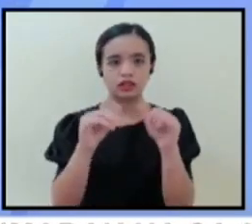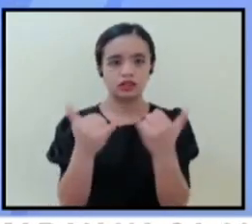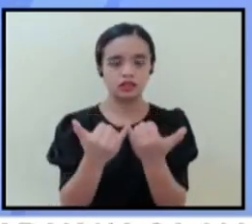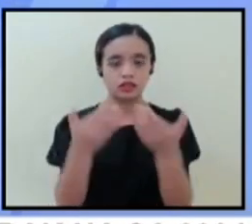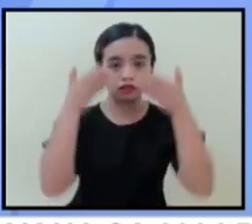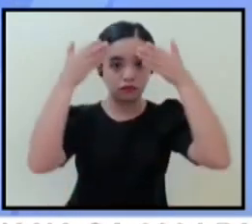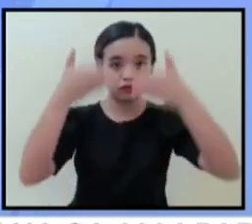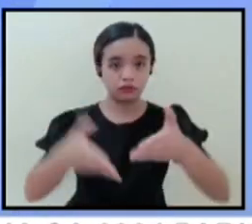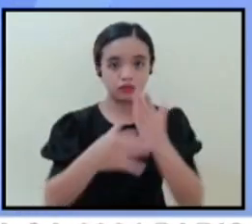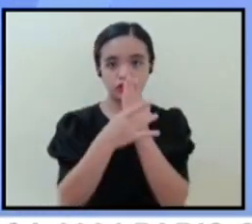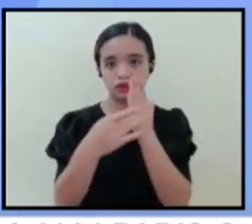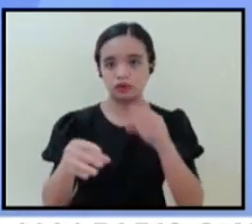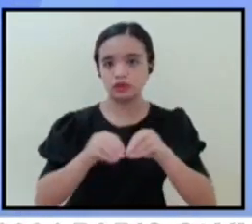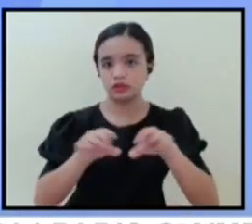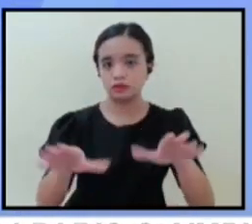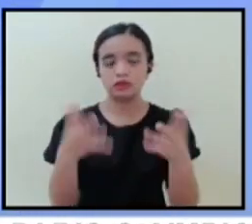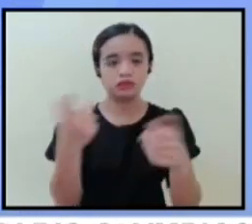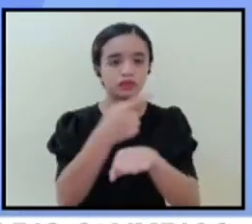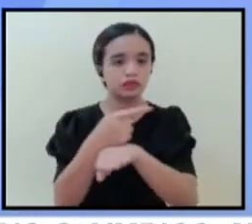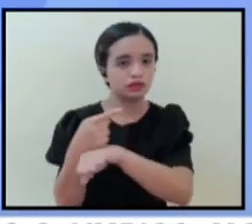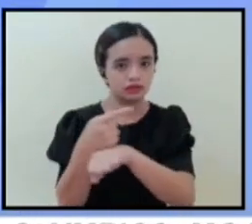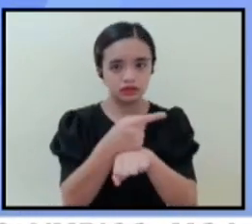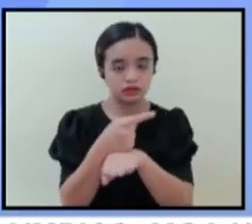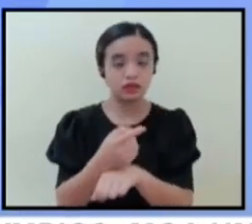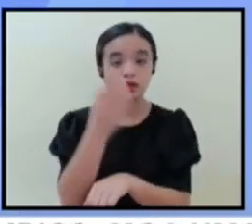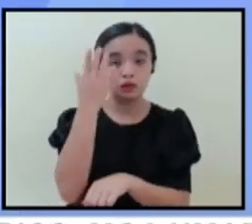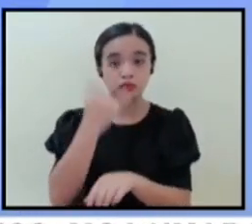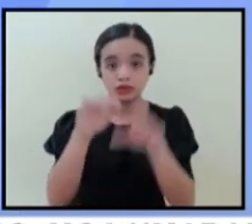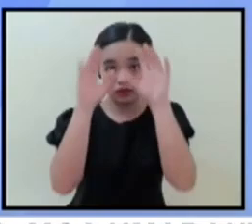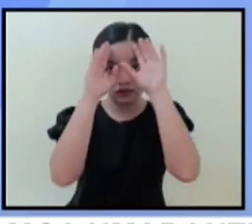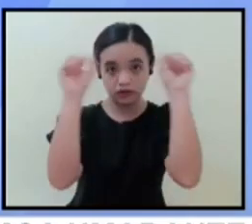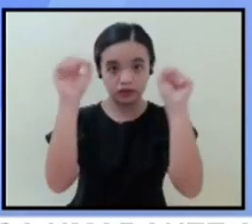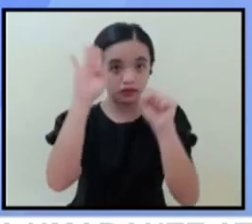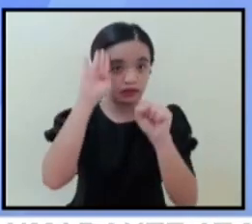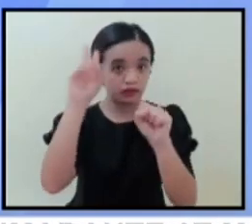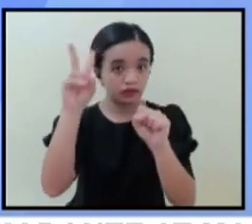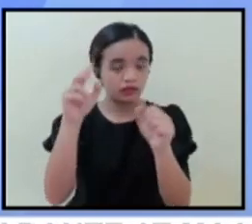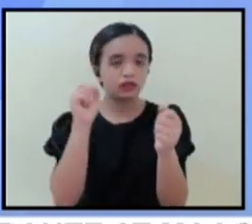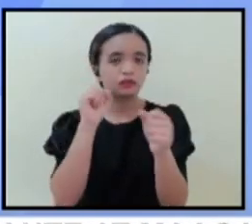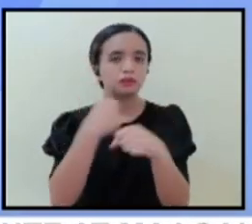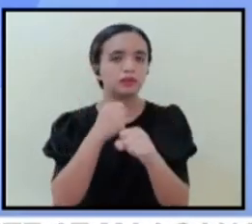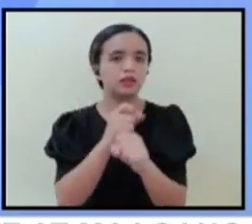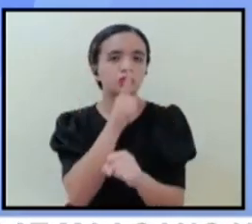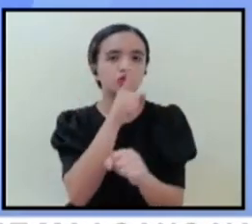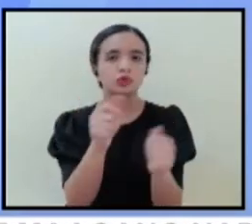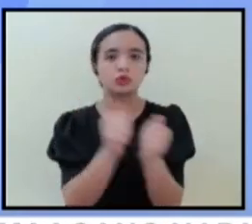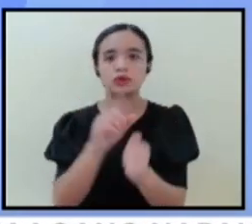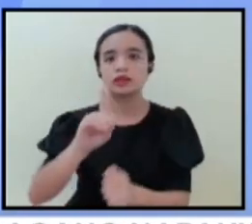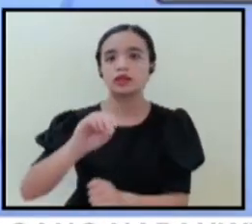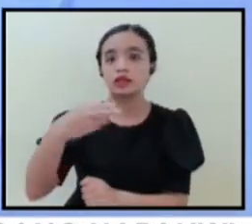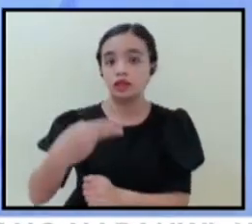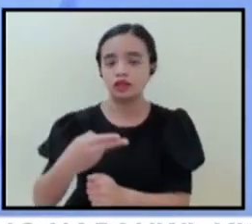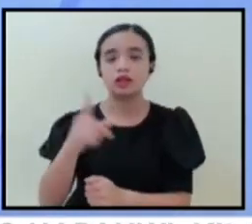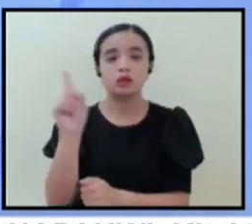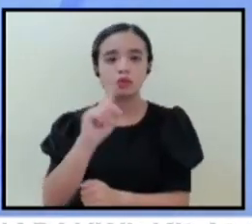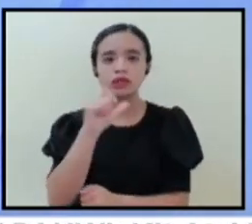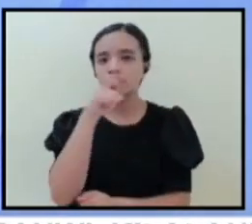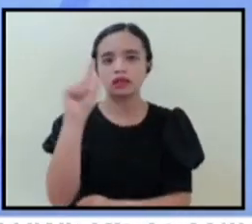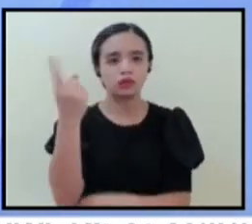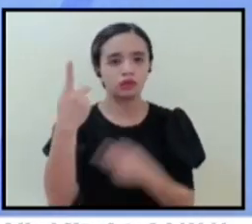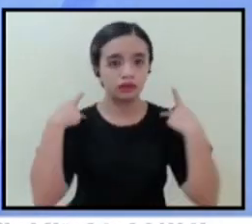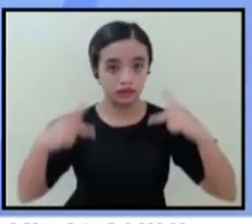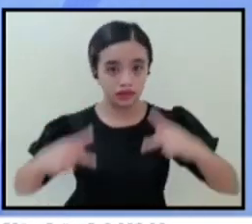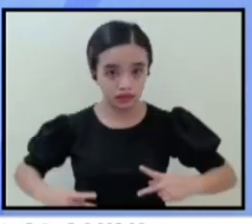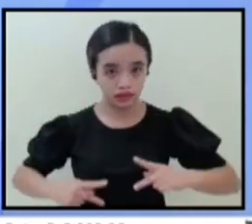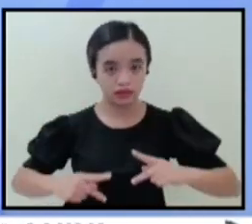Bataan, habang pinatitiyak din ng Pangulo sa Department of Health hindi lang ang physical na kalusugan maging ang mental health ng mga